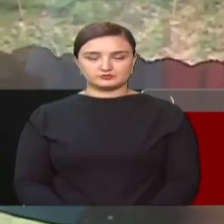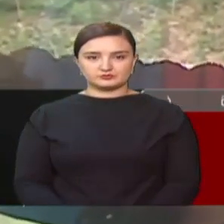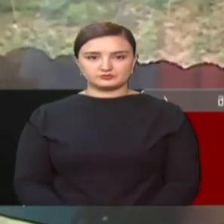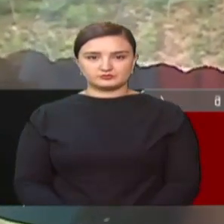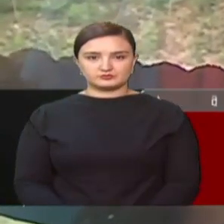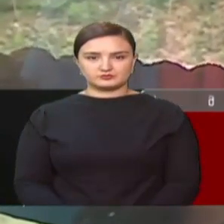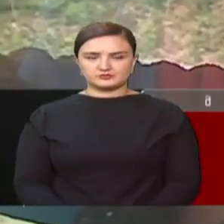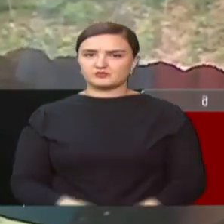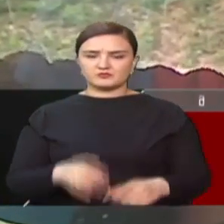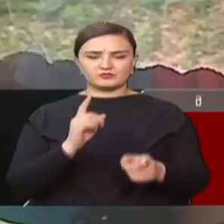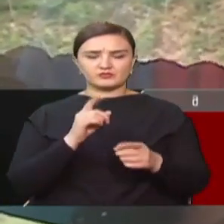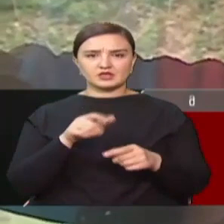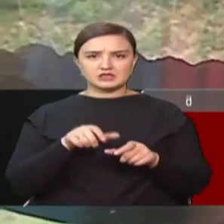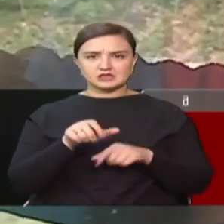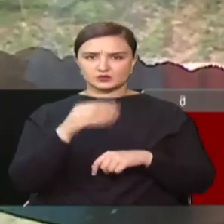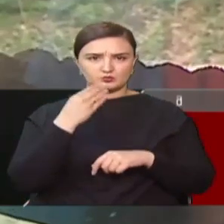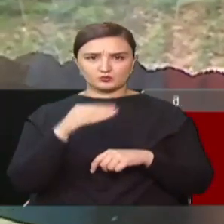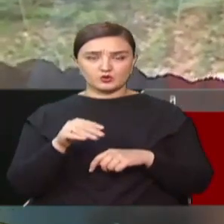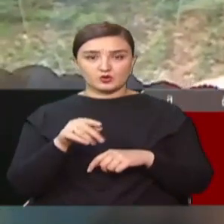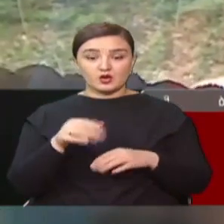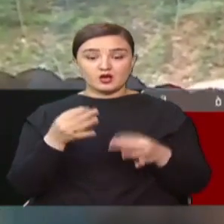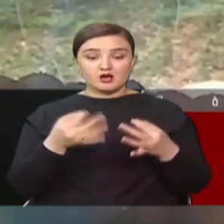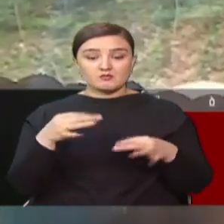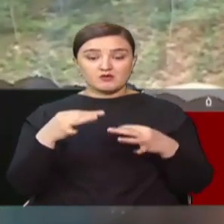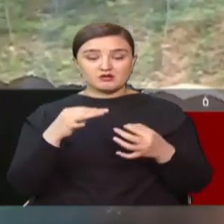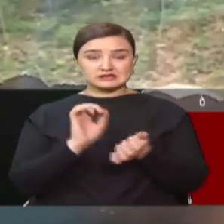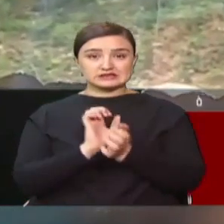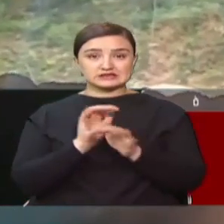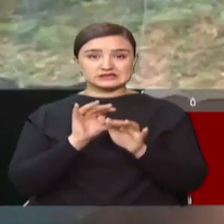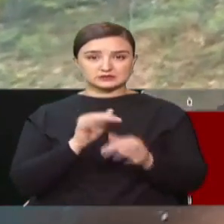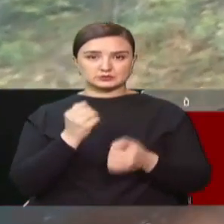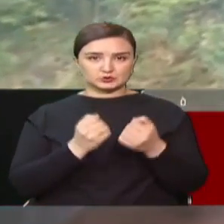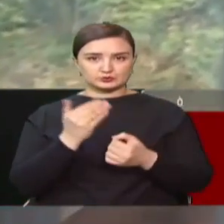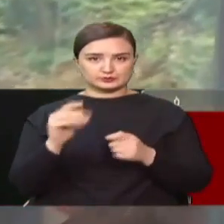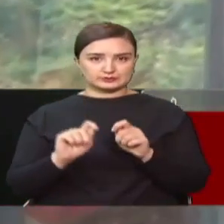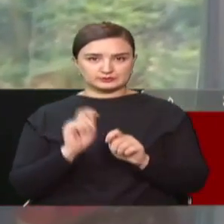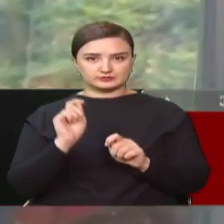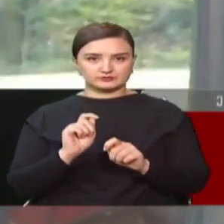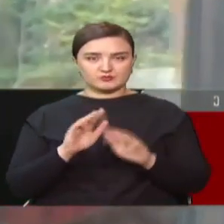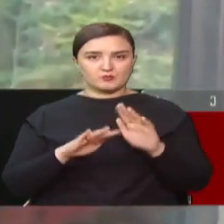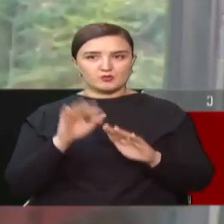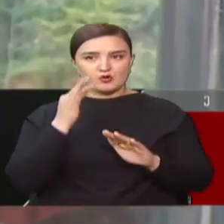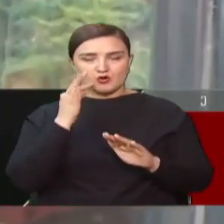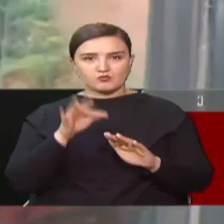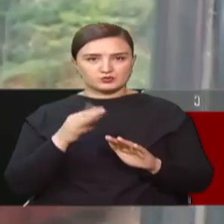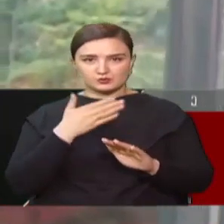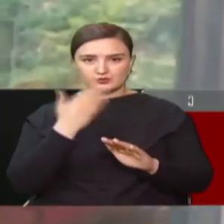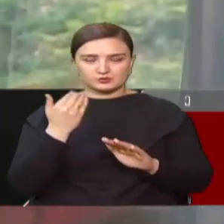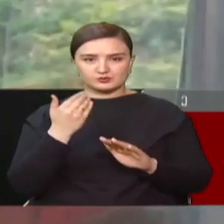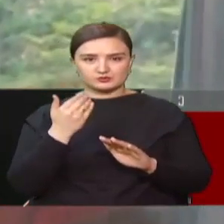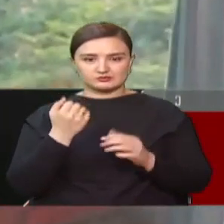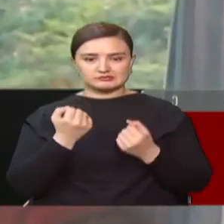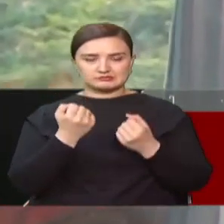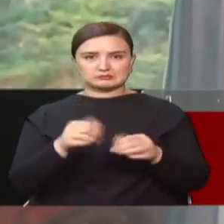თორე. Ეს პრობგები ცხოვრებისგან არის გამომდინარე. Არა პროფესიონალები ვერ მიდიან კარგად